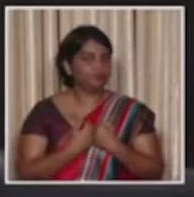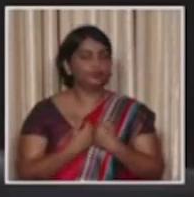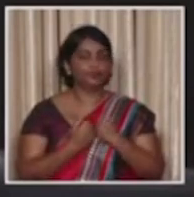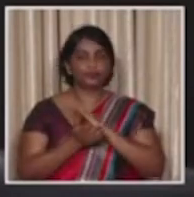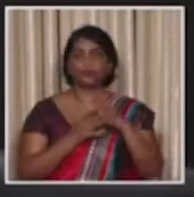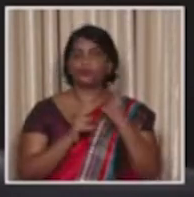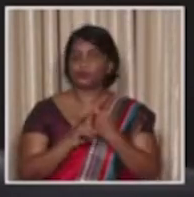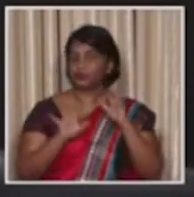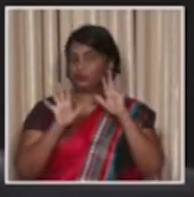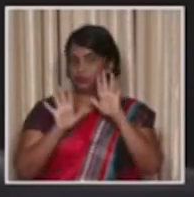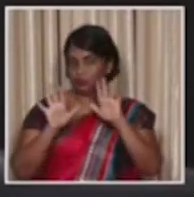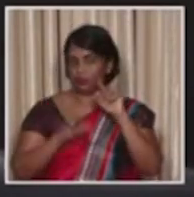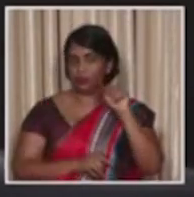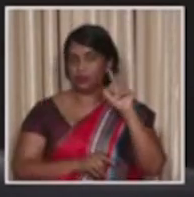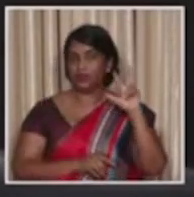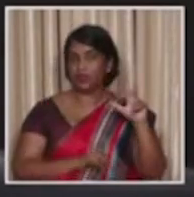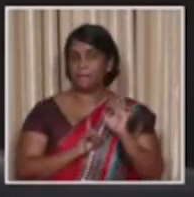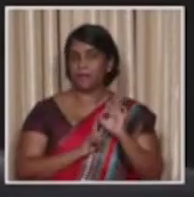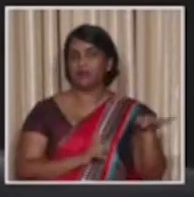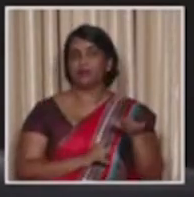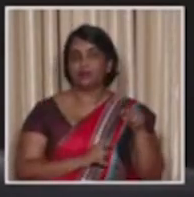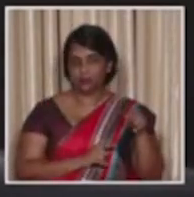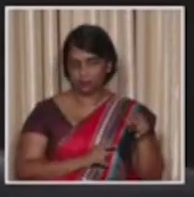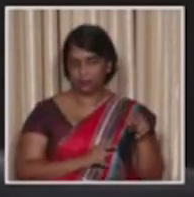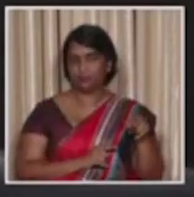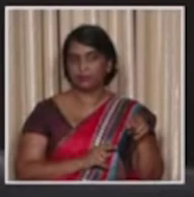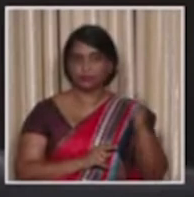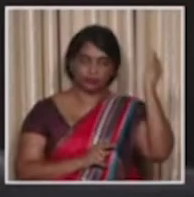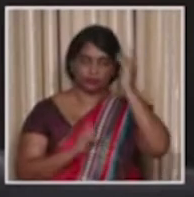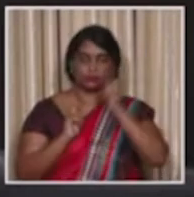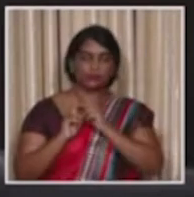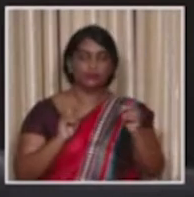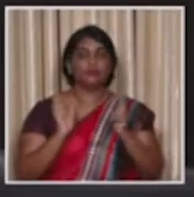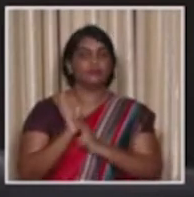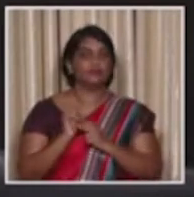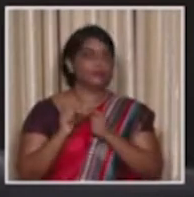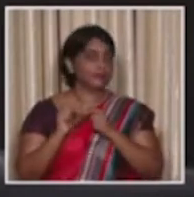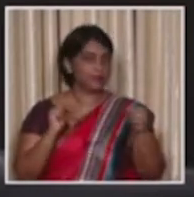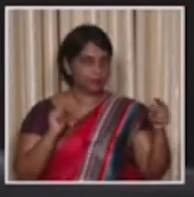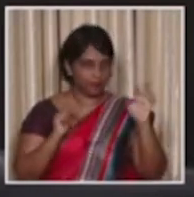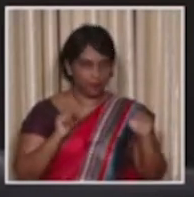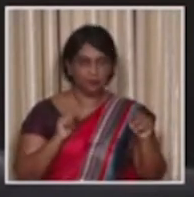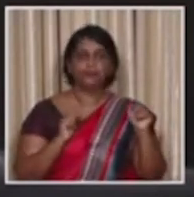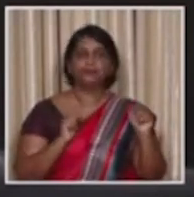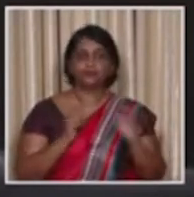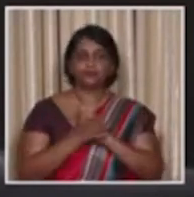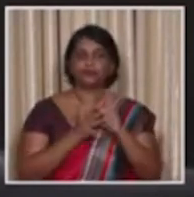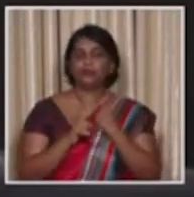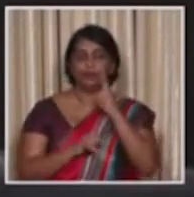හෙක්ටයාර් 9.8ක පුද්ගලික ඉඩම් ප්‍රමාණයක් මරදාන සිට නාවින්න දක්වා කොටසේ